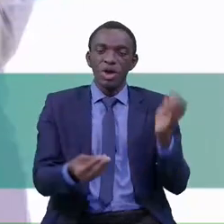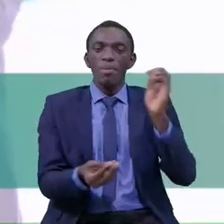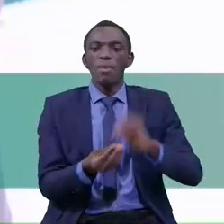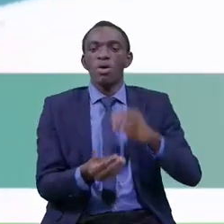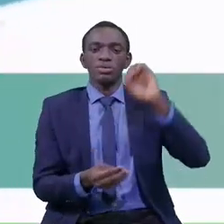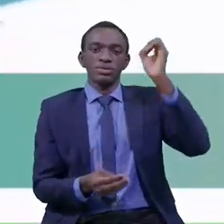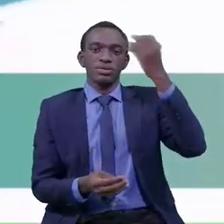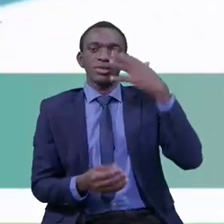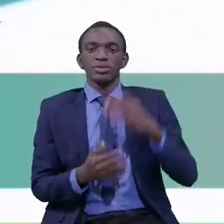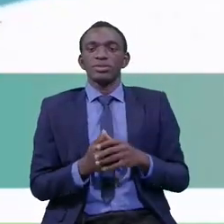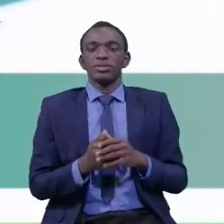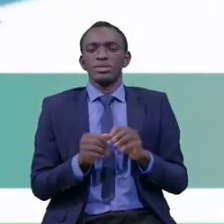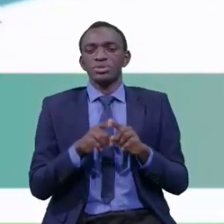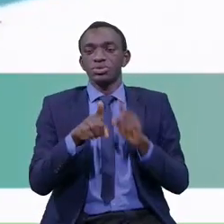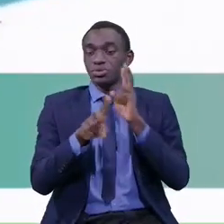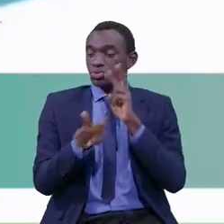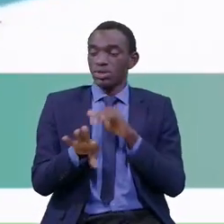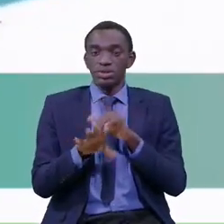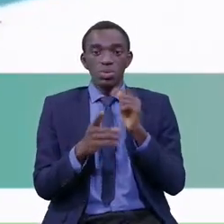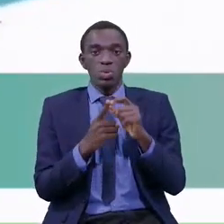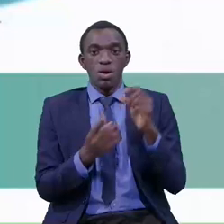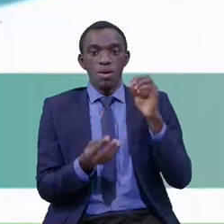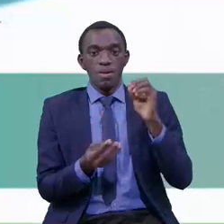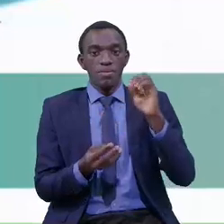grâce, pensez à la grâce.